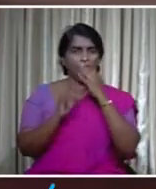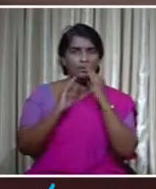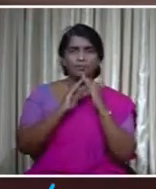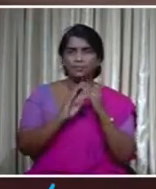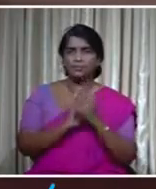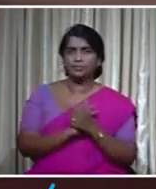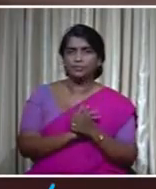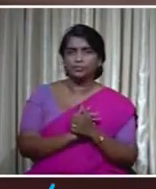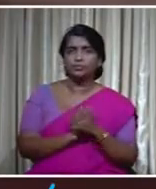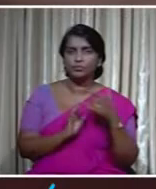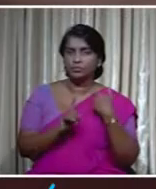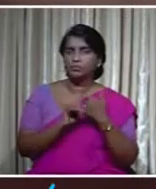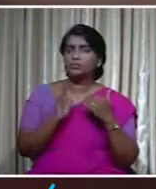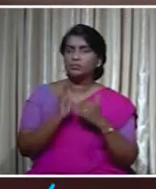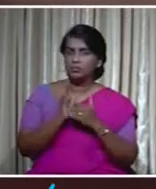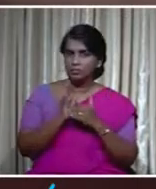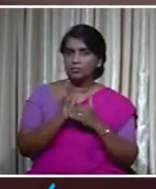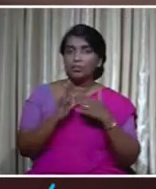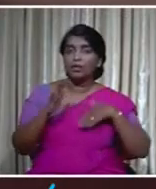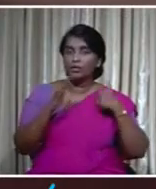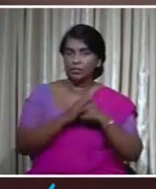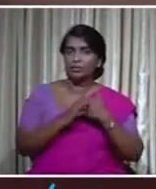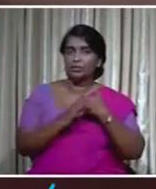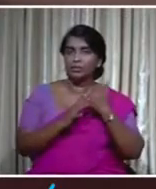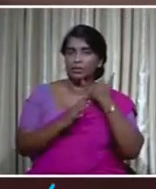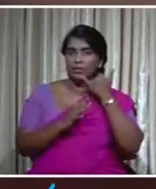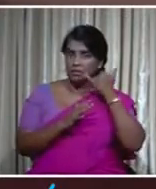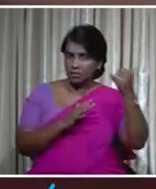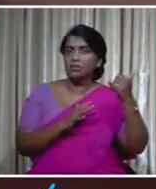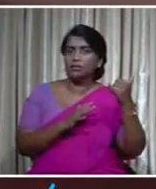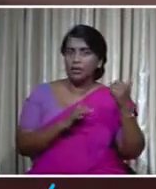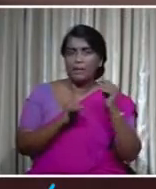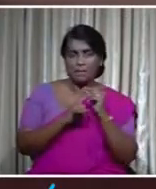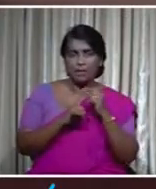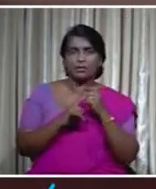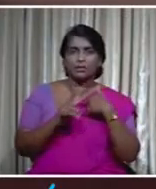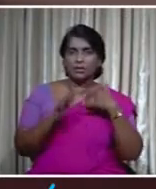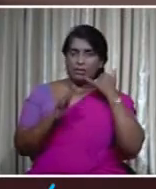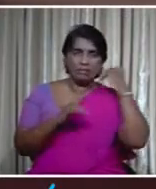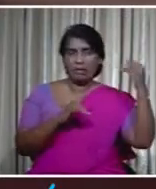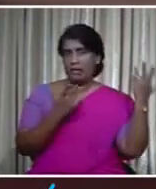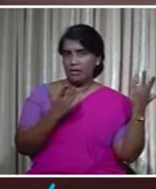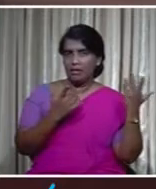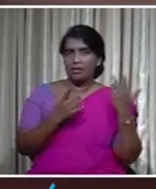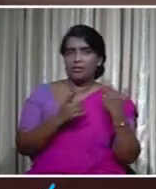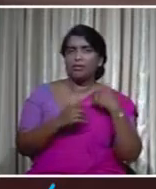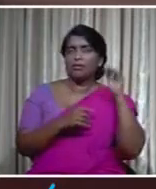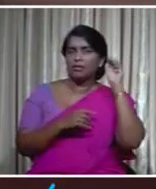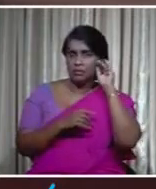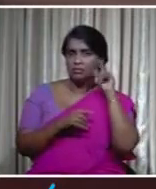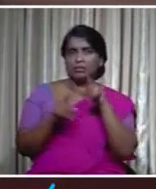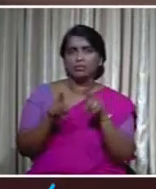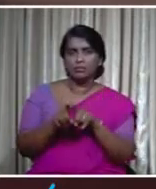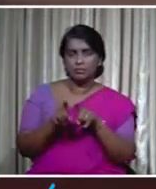ගැන මම කුලියපිටියේ විදුහල්පතිතුමාට ගන්න මට අවස්ථාව ලැබුණා පඬුවස්සවර විදුහල්පතිතුමාට ගන්න ලැබුණේ නැහැ මට දැනගන්න තියෙන